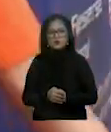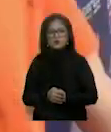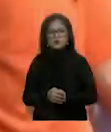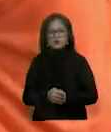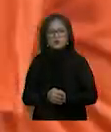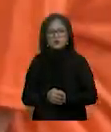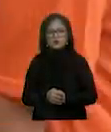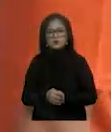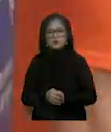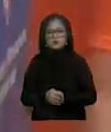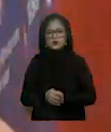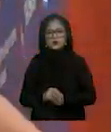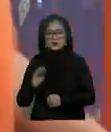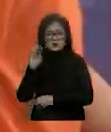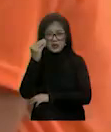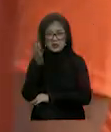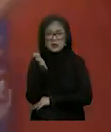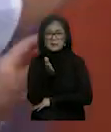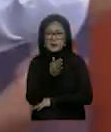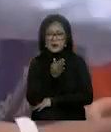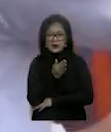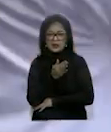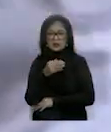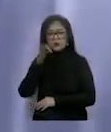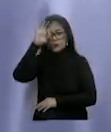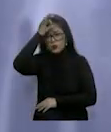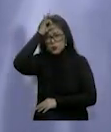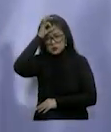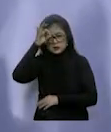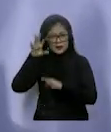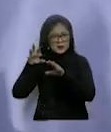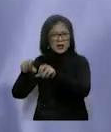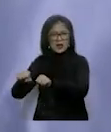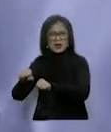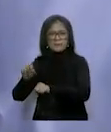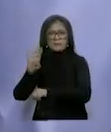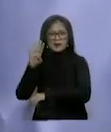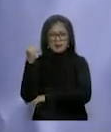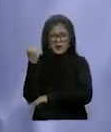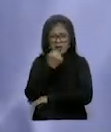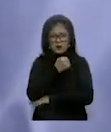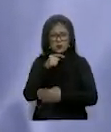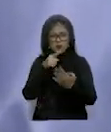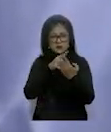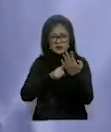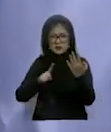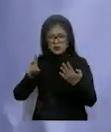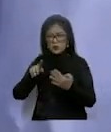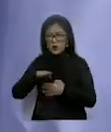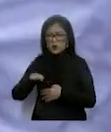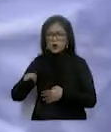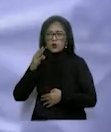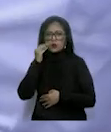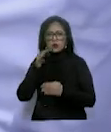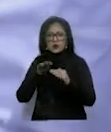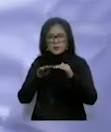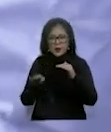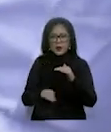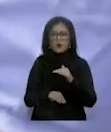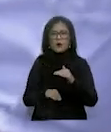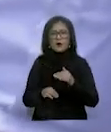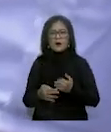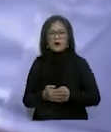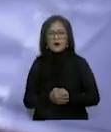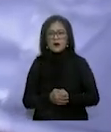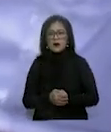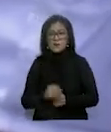Sementara di Jakarta Barat, polisi meringkus 4 orang pelaku pencurian motor yang salah satu pelakunya merupakan anak di bawah umur. Para